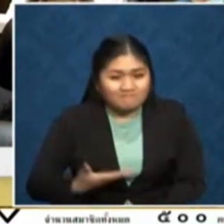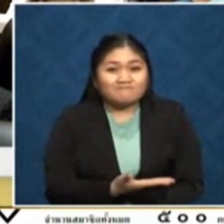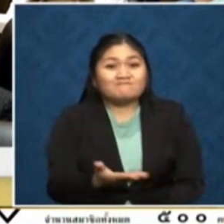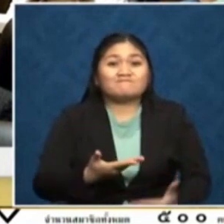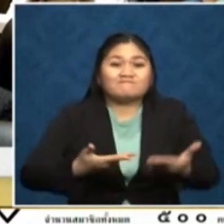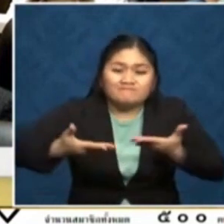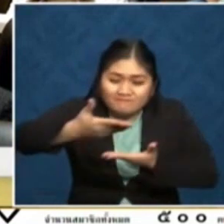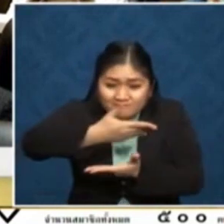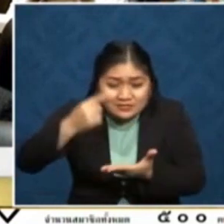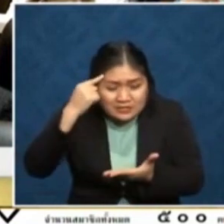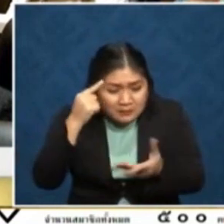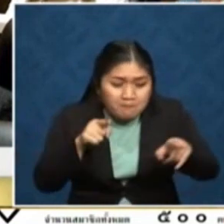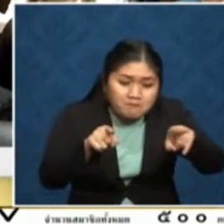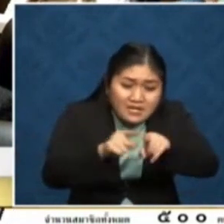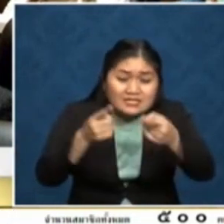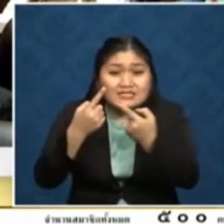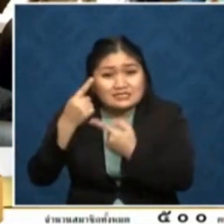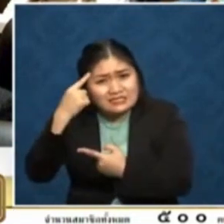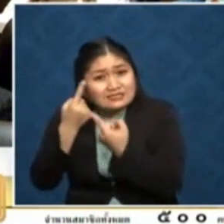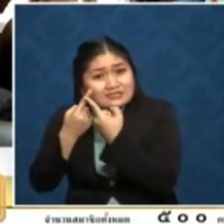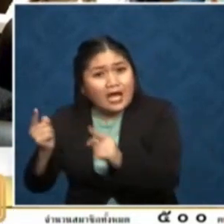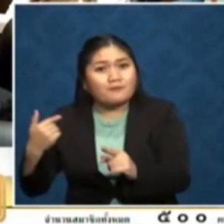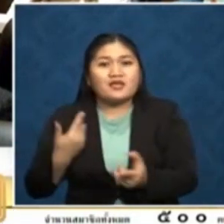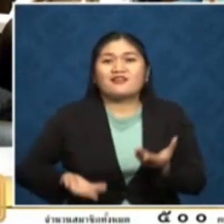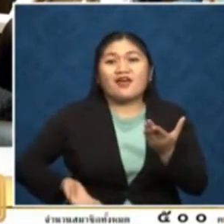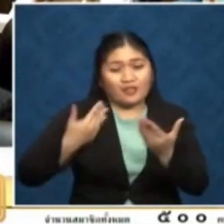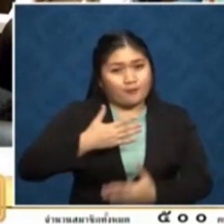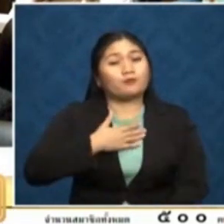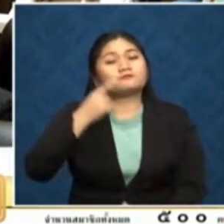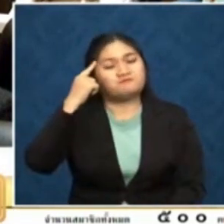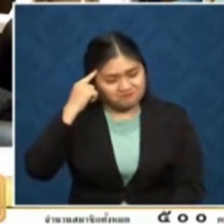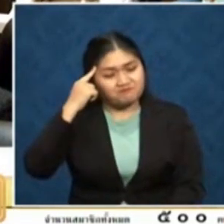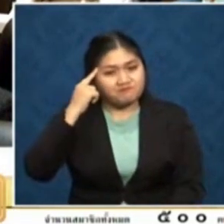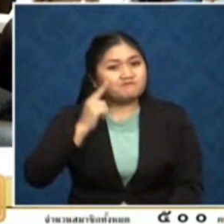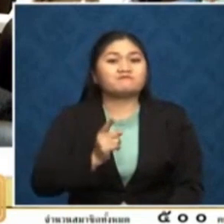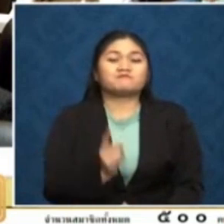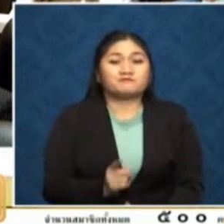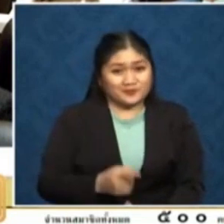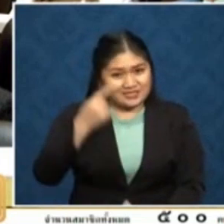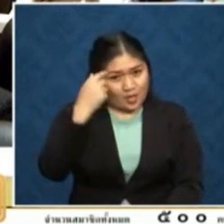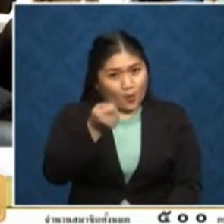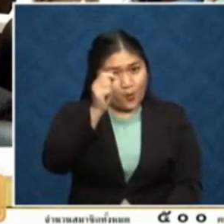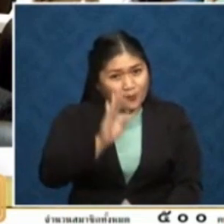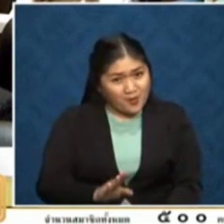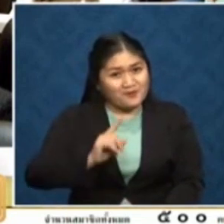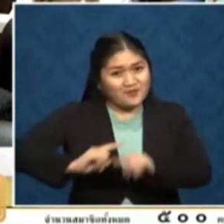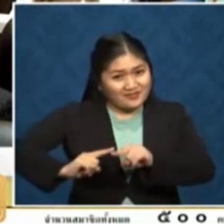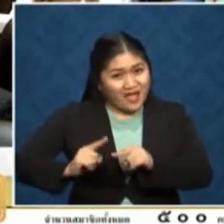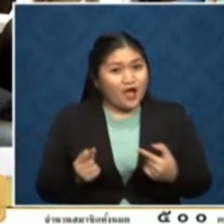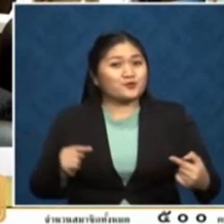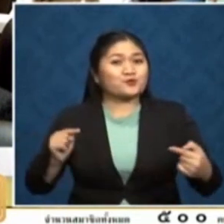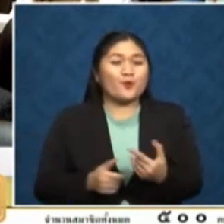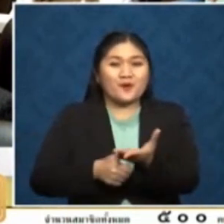น้าผมได้มีข้อกังวลต่างๆนานาเรามีสภาแห่งนี้เพื่อเรามาคุยกันครับเห็นตรงกันบ้างเห็นไม่ตรงกันบ้างผม